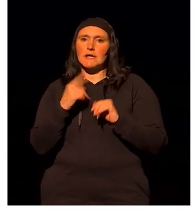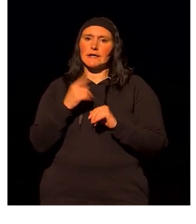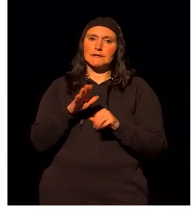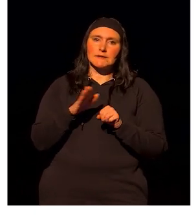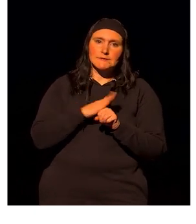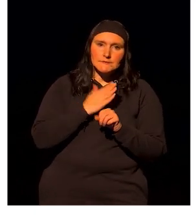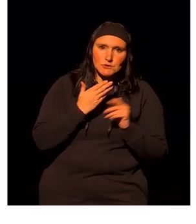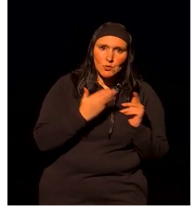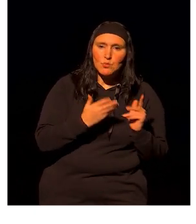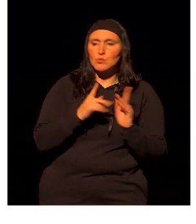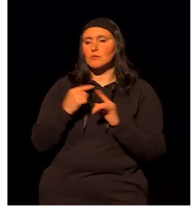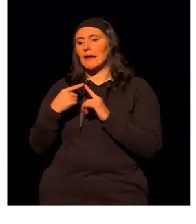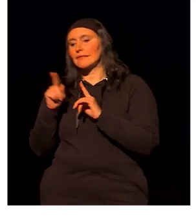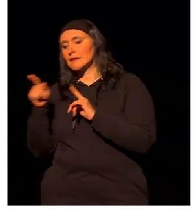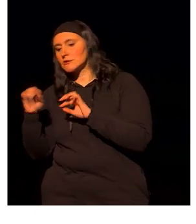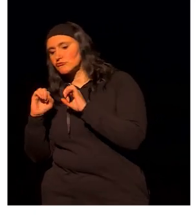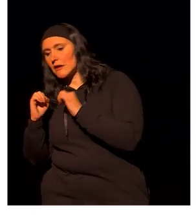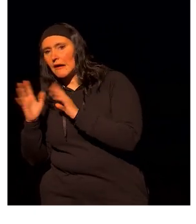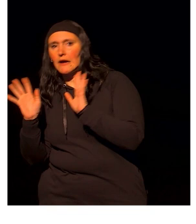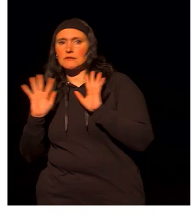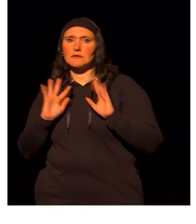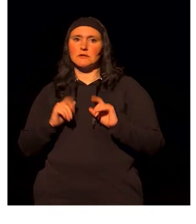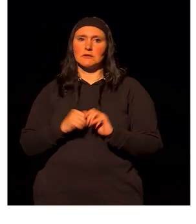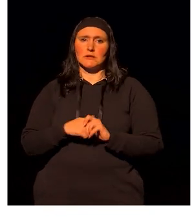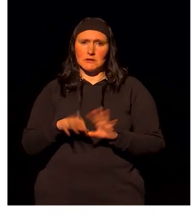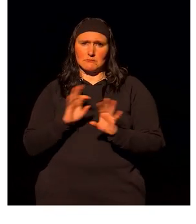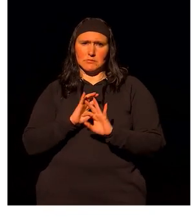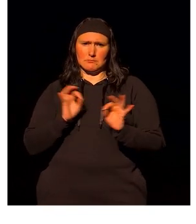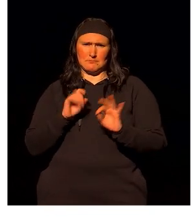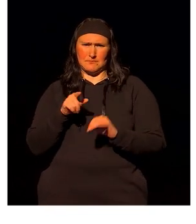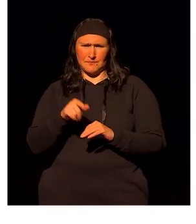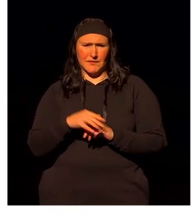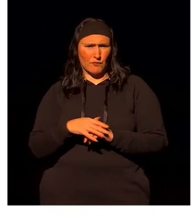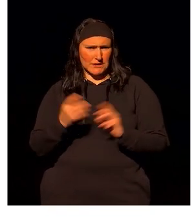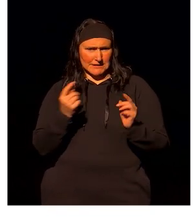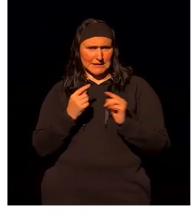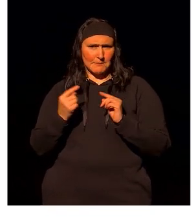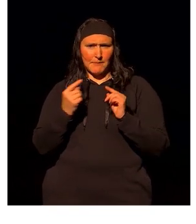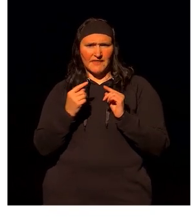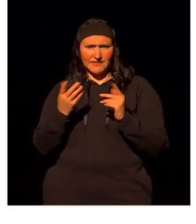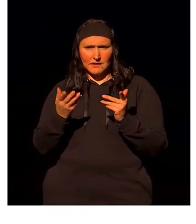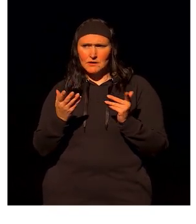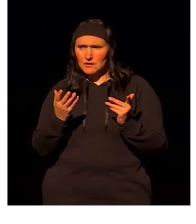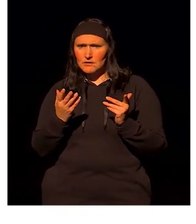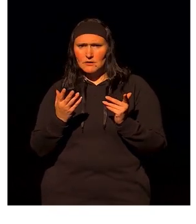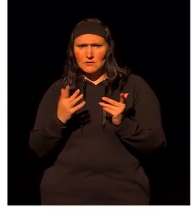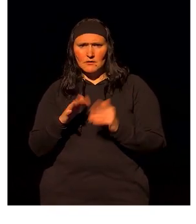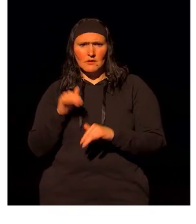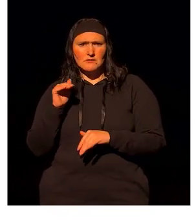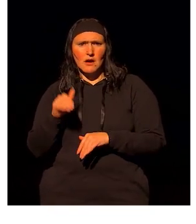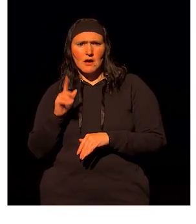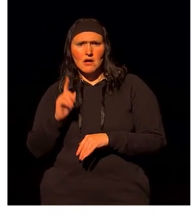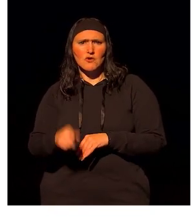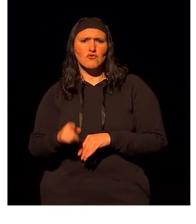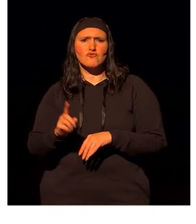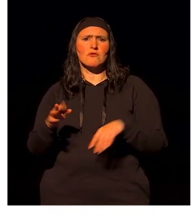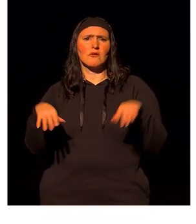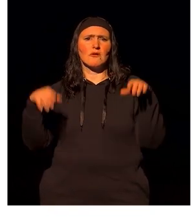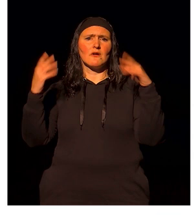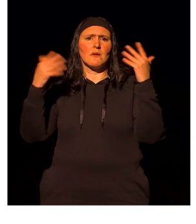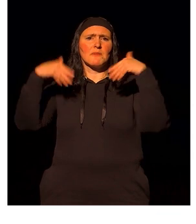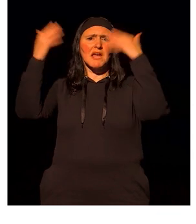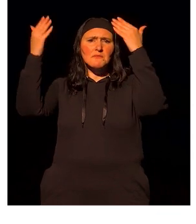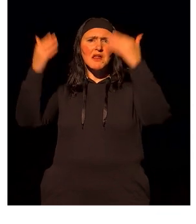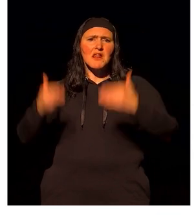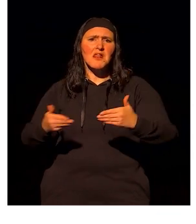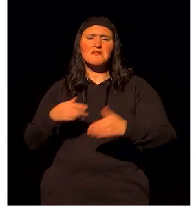Da war ja dieser merkwürdige Zwischenruf an eurer Debatte, dass es bei diesem antisemitischen Bild eigentlich gar nicht um